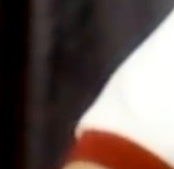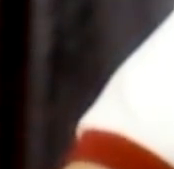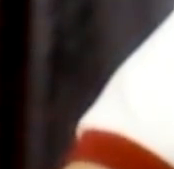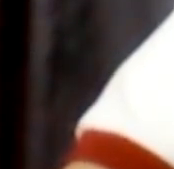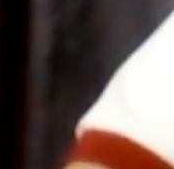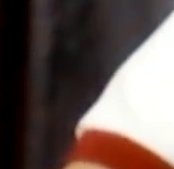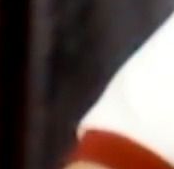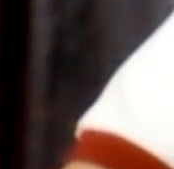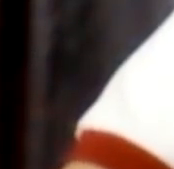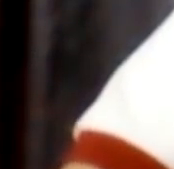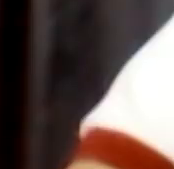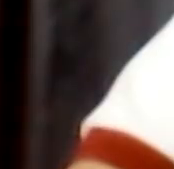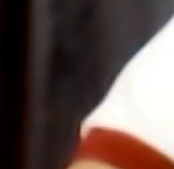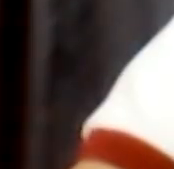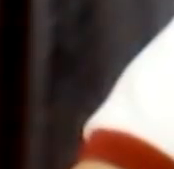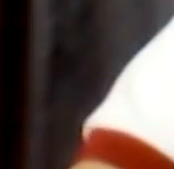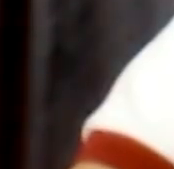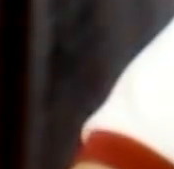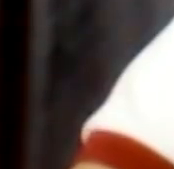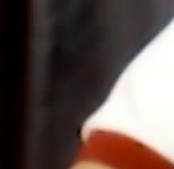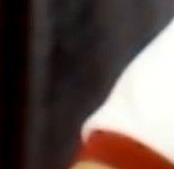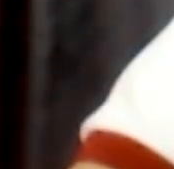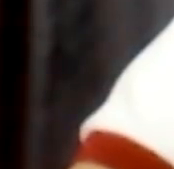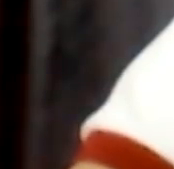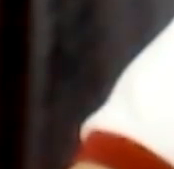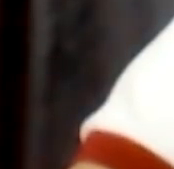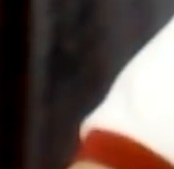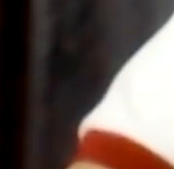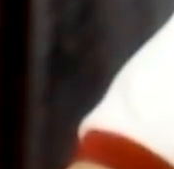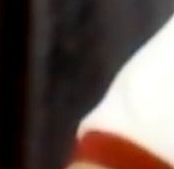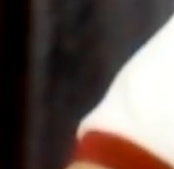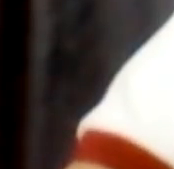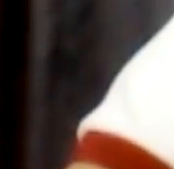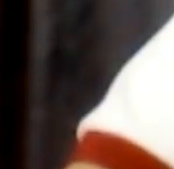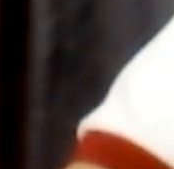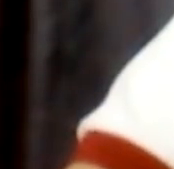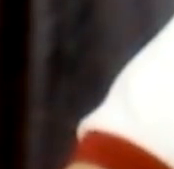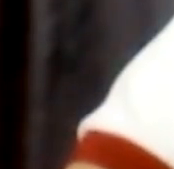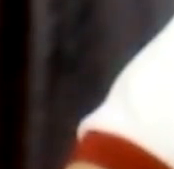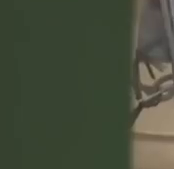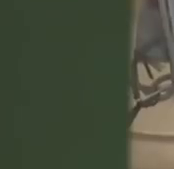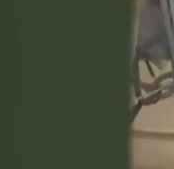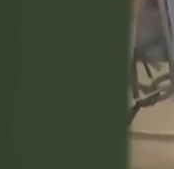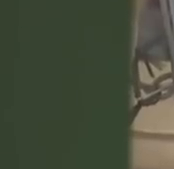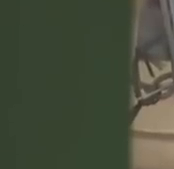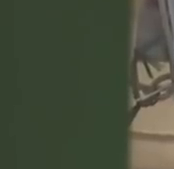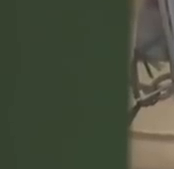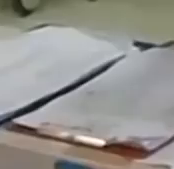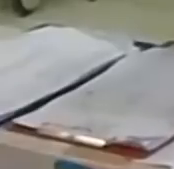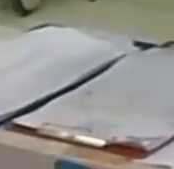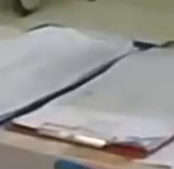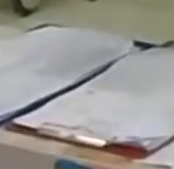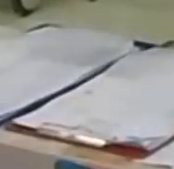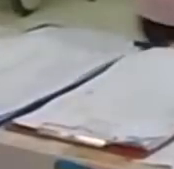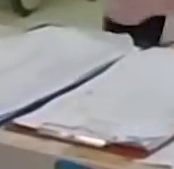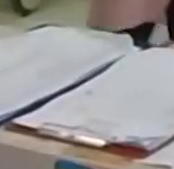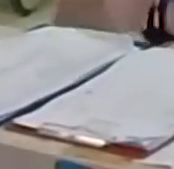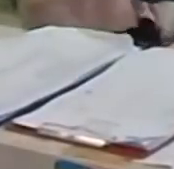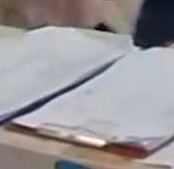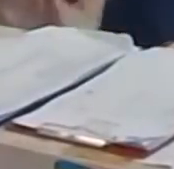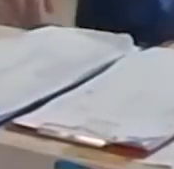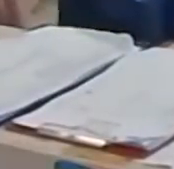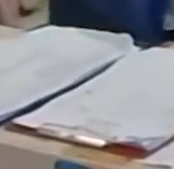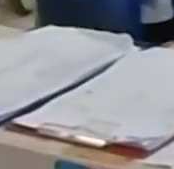sa iba-ibang region, ang laki po ng mawawala sa ating mga health workers. Wala pang komento ang